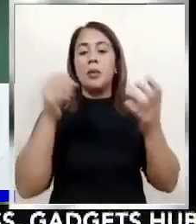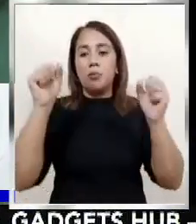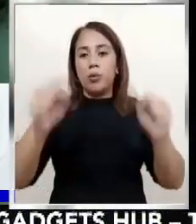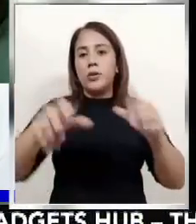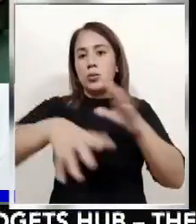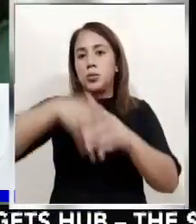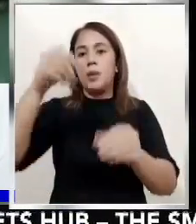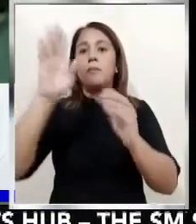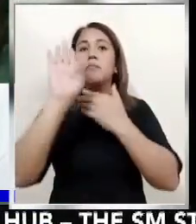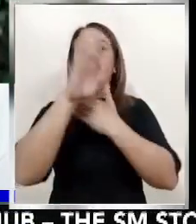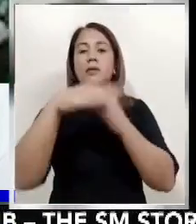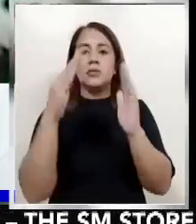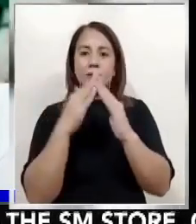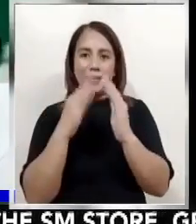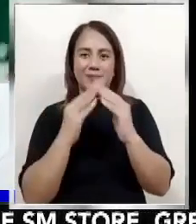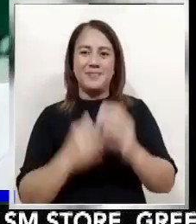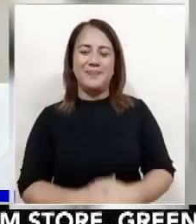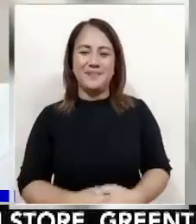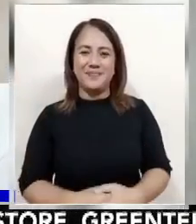tahanan.